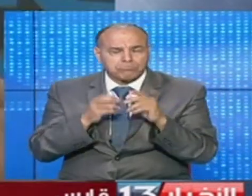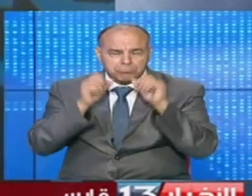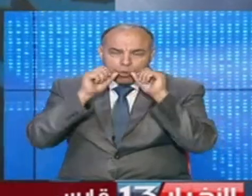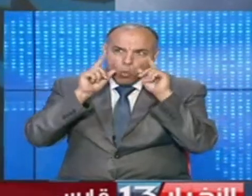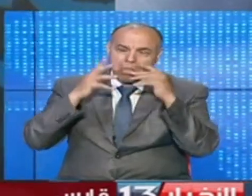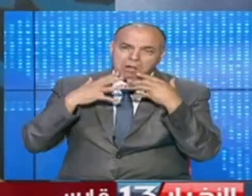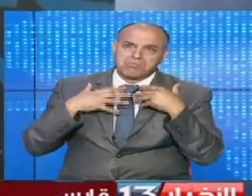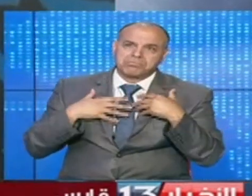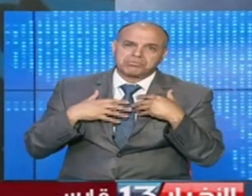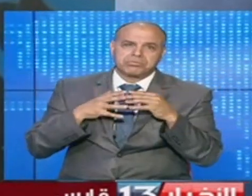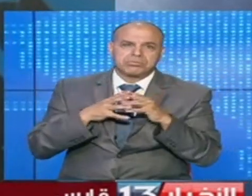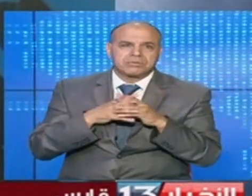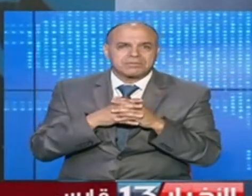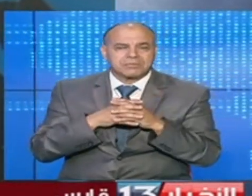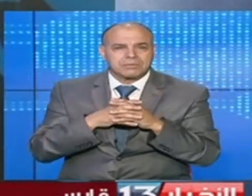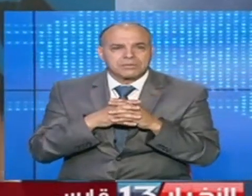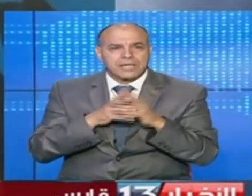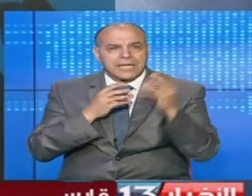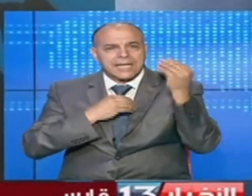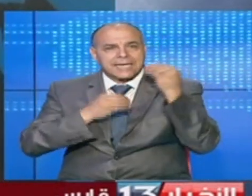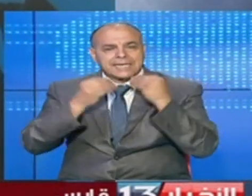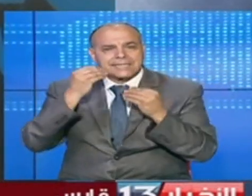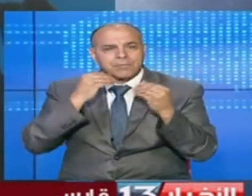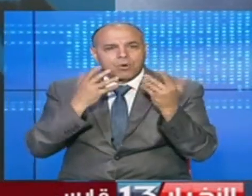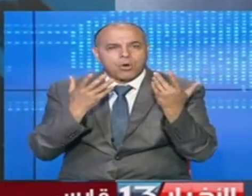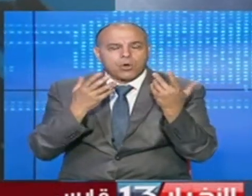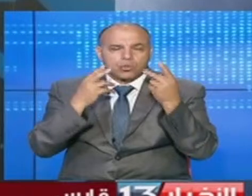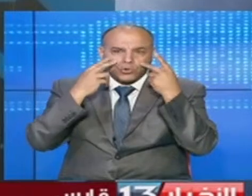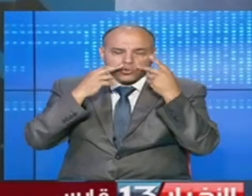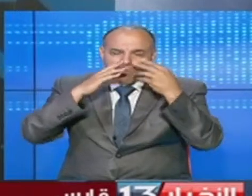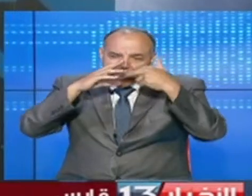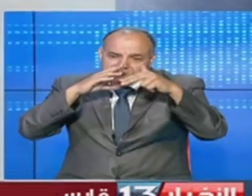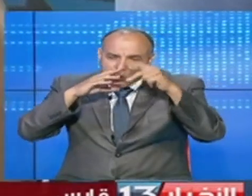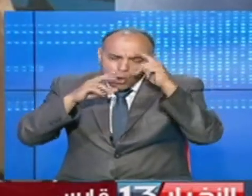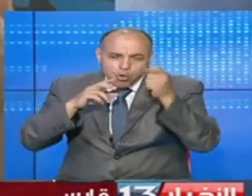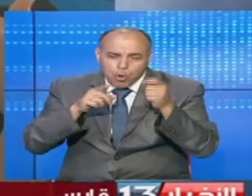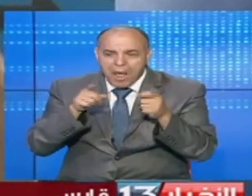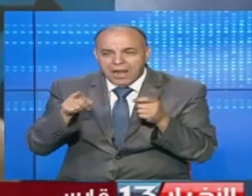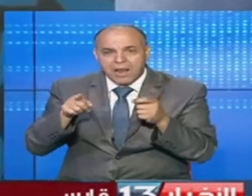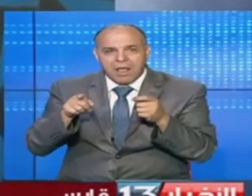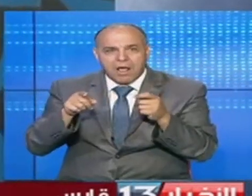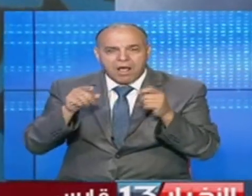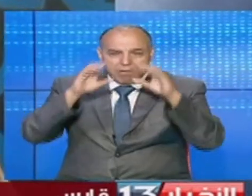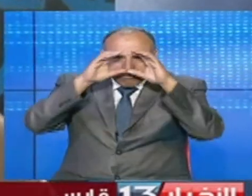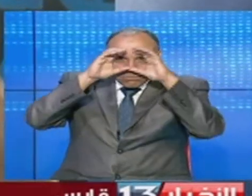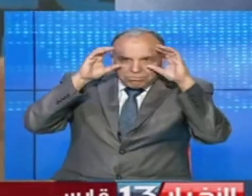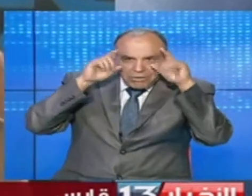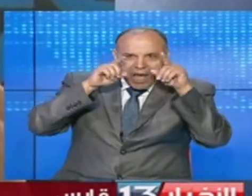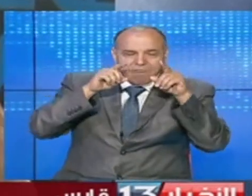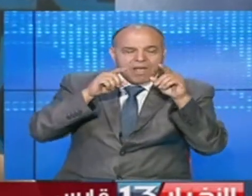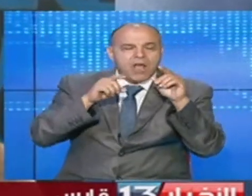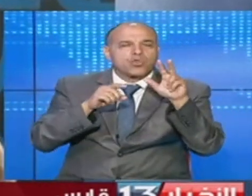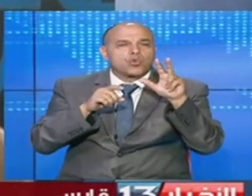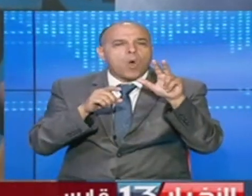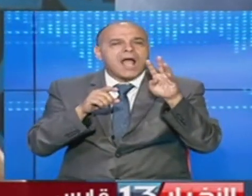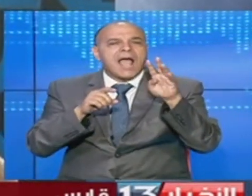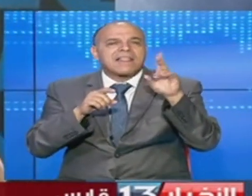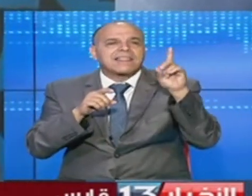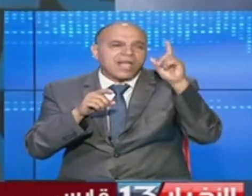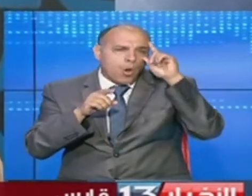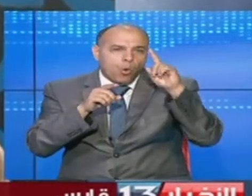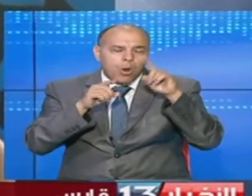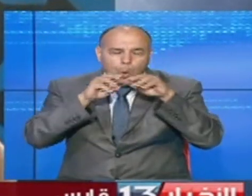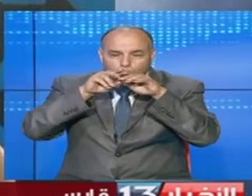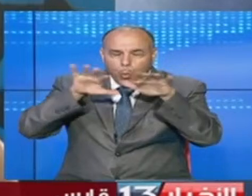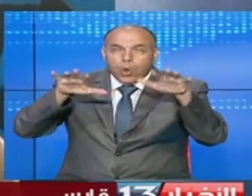تجربه مختلفه على عاديه لان فيه يحكي على التصحر